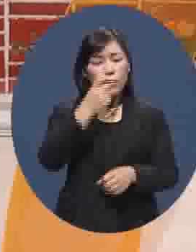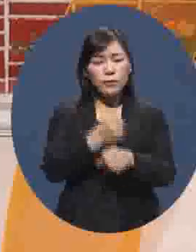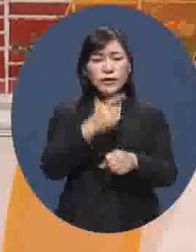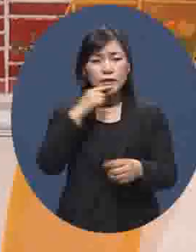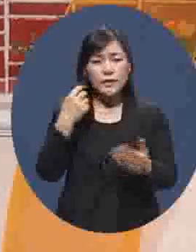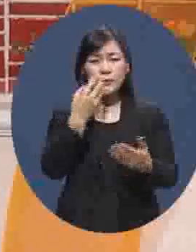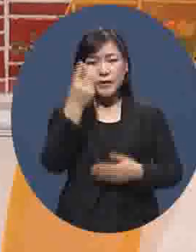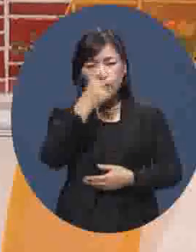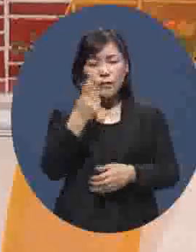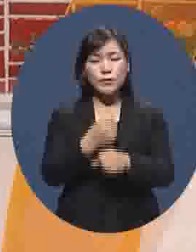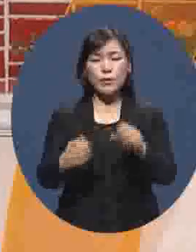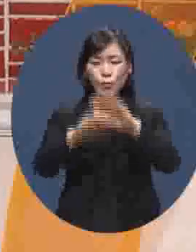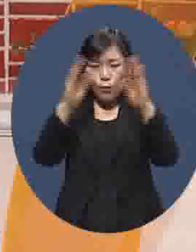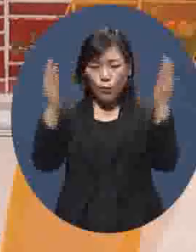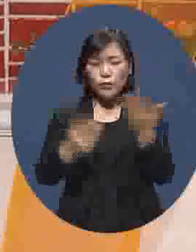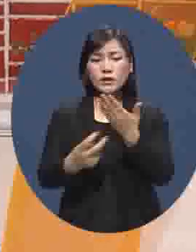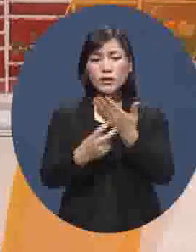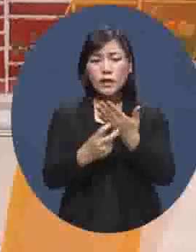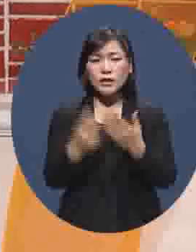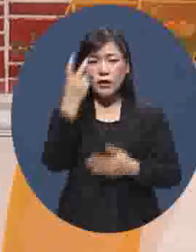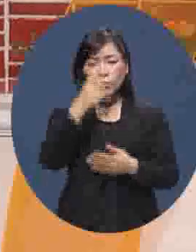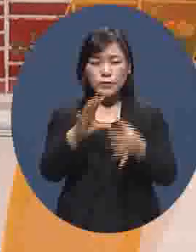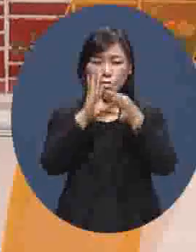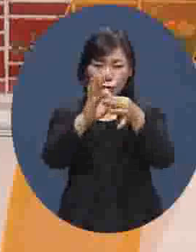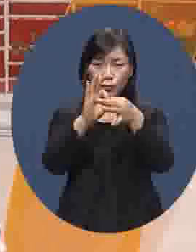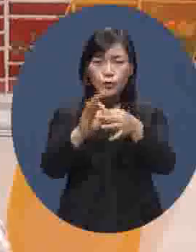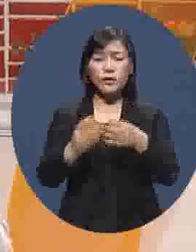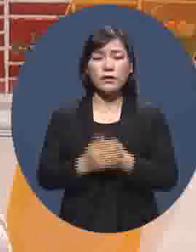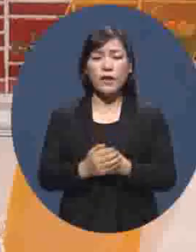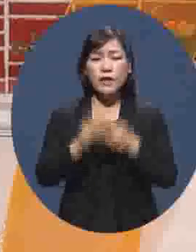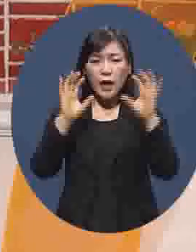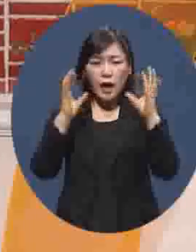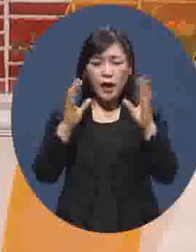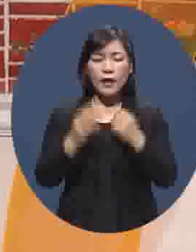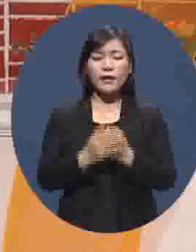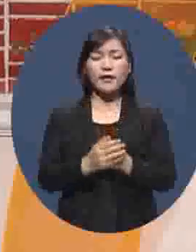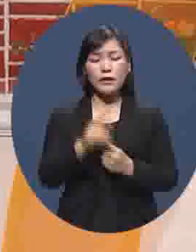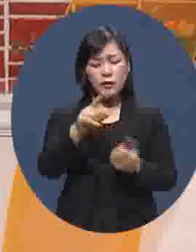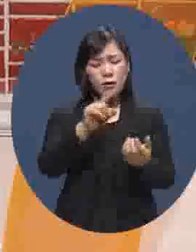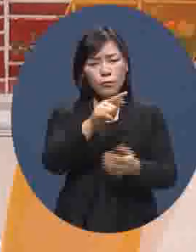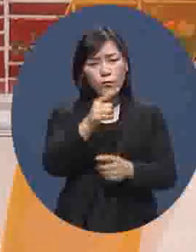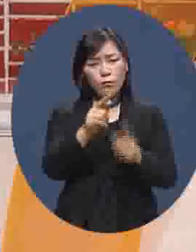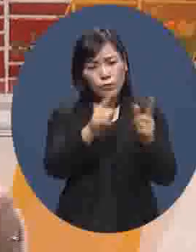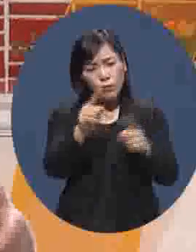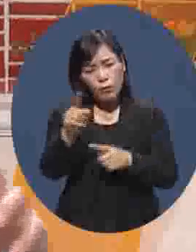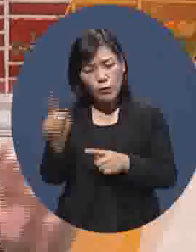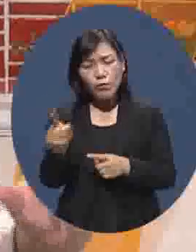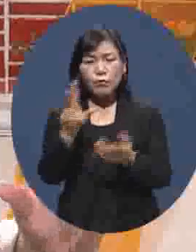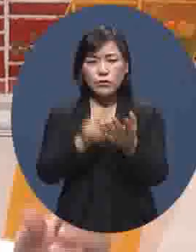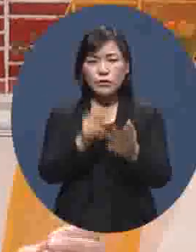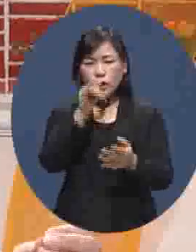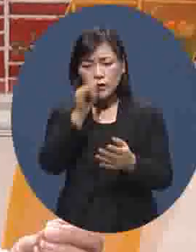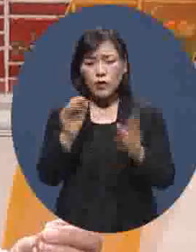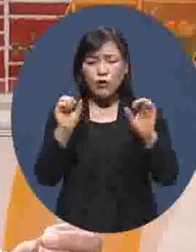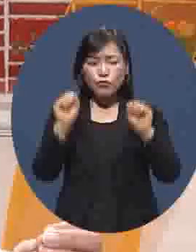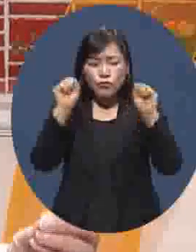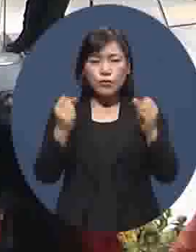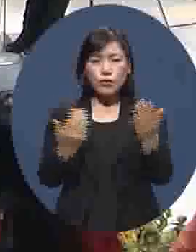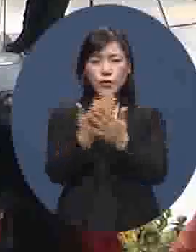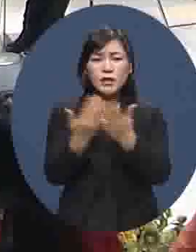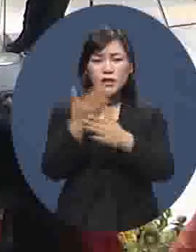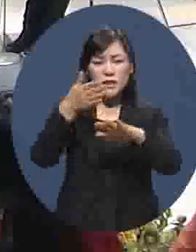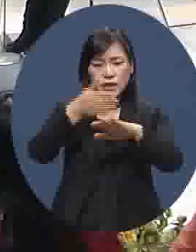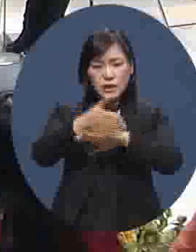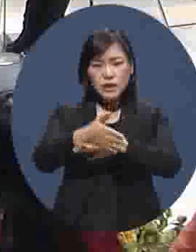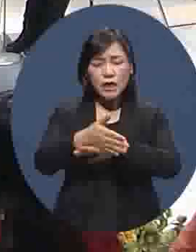DNA 검사나 이런 의학적인 검사를 통해서 얘가 이러이러한 데 문제가 있어서 운동 발달이 늦다. 라고